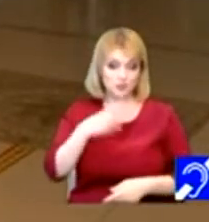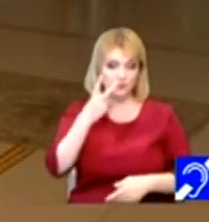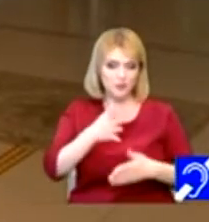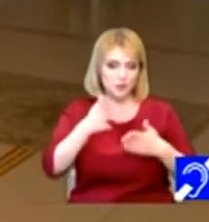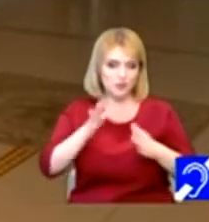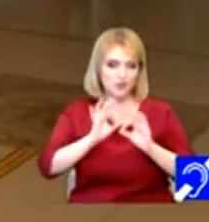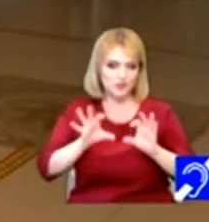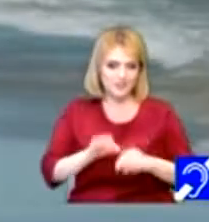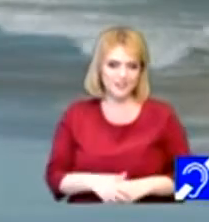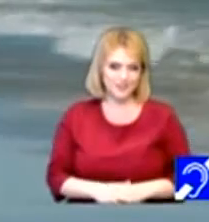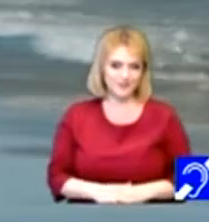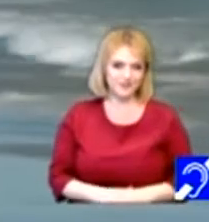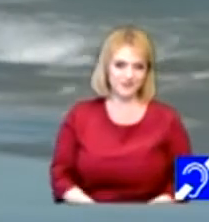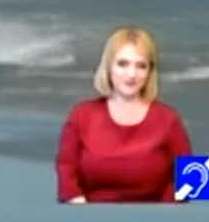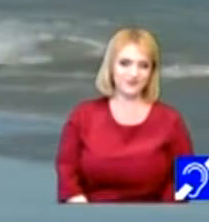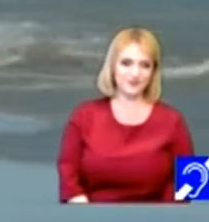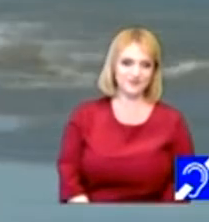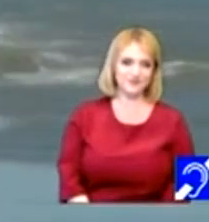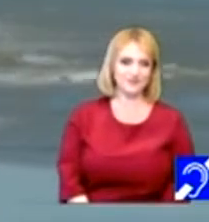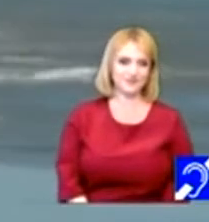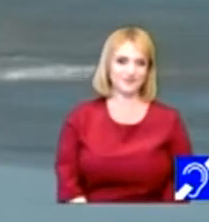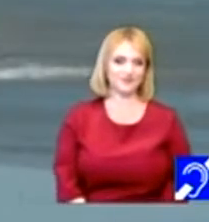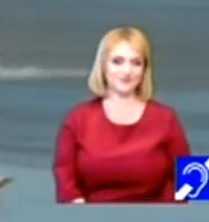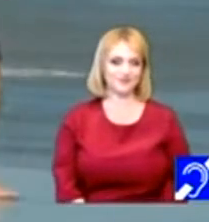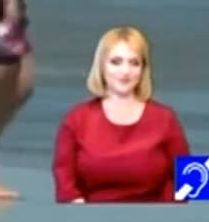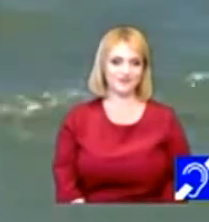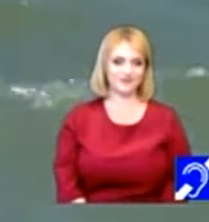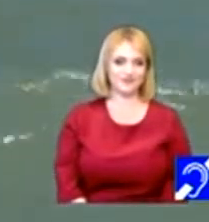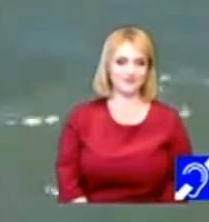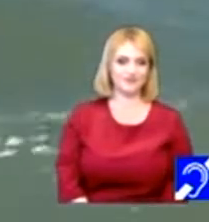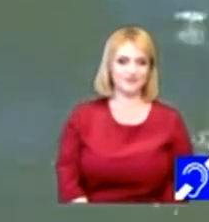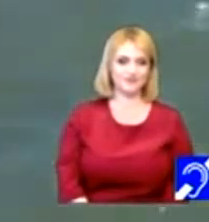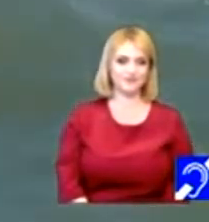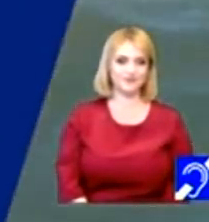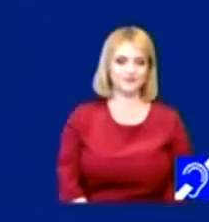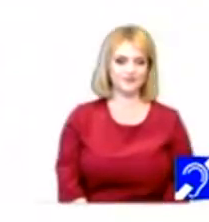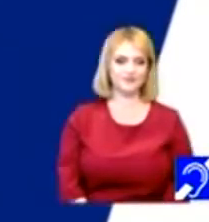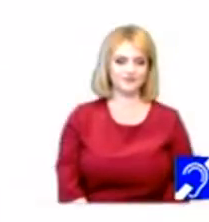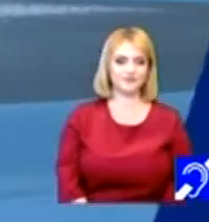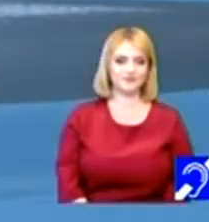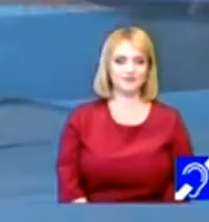oferite de guvern. Despre un sezon estival greu încercat de pandemie vorbim mai târziu în Telejurnal.